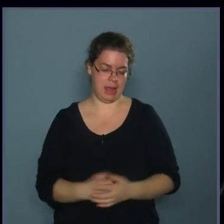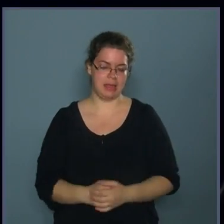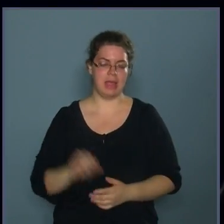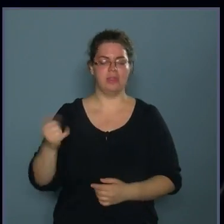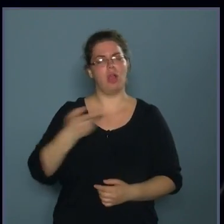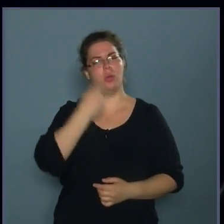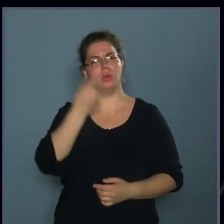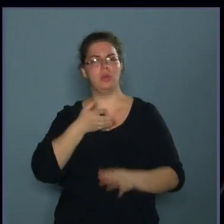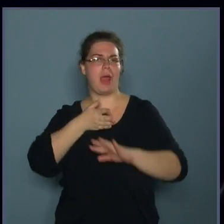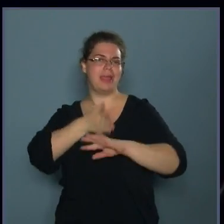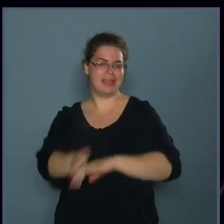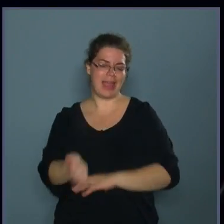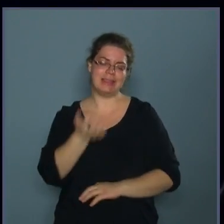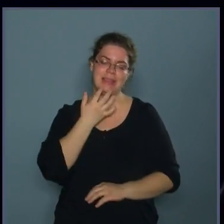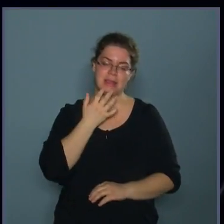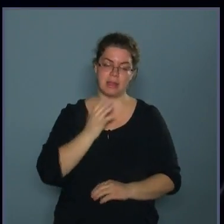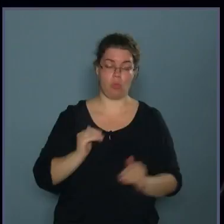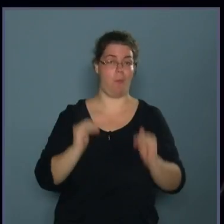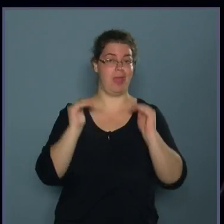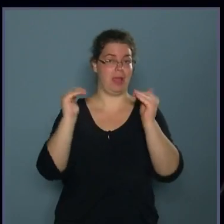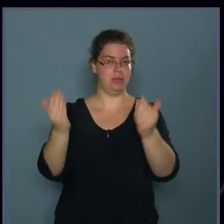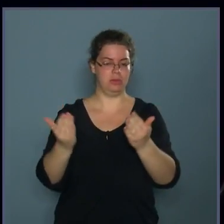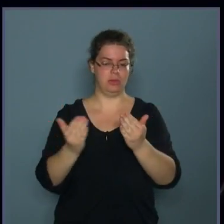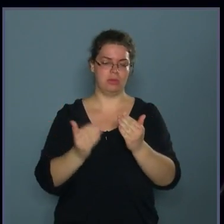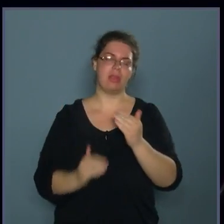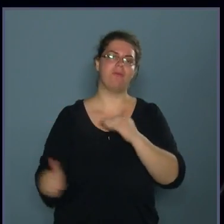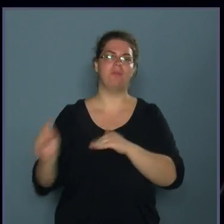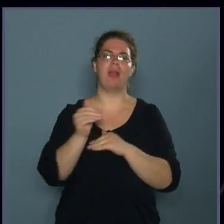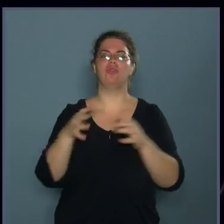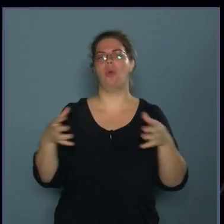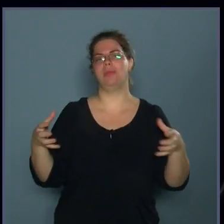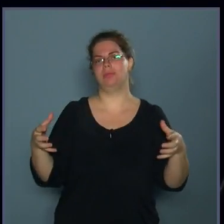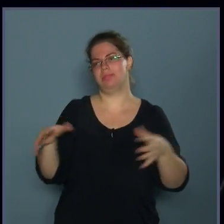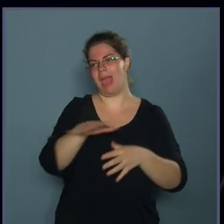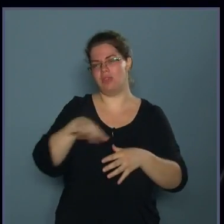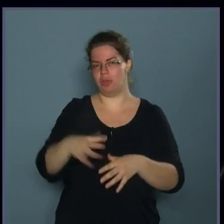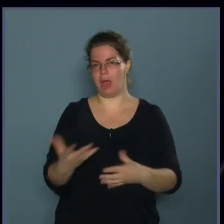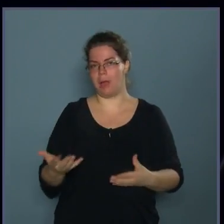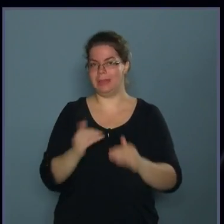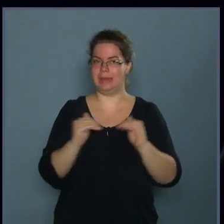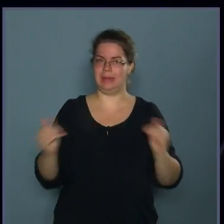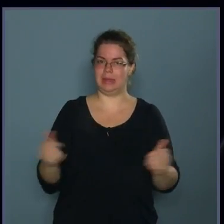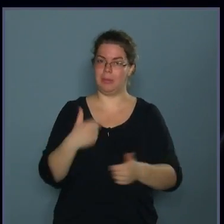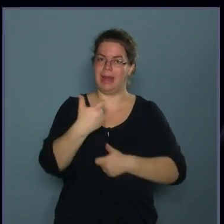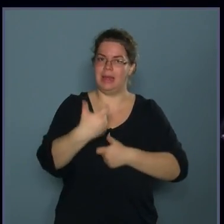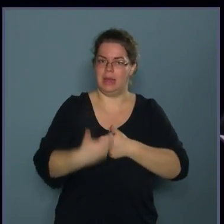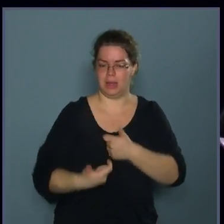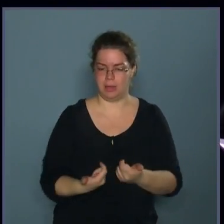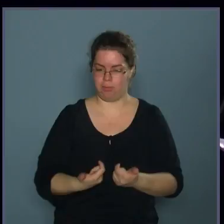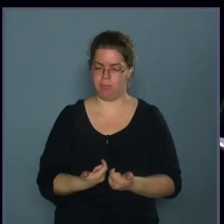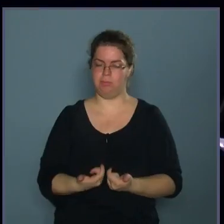kultúra iránti igény növekedése pedig a felső társadalmi rétegekbe lépés előtt nyithatja meg a